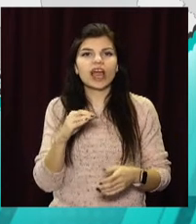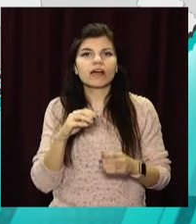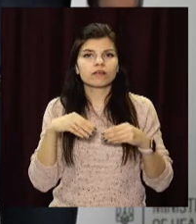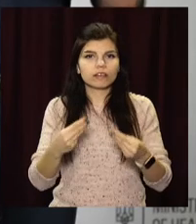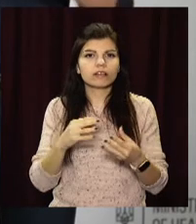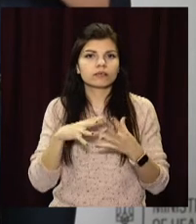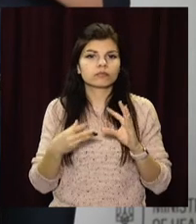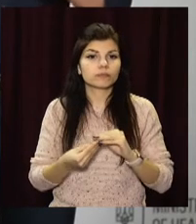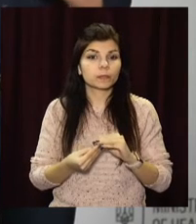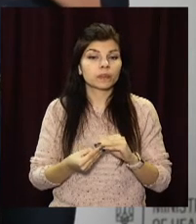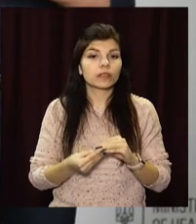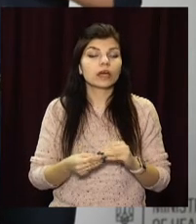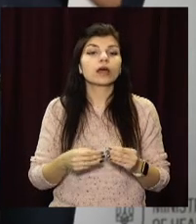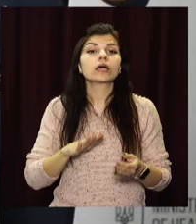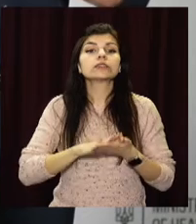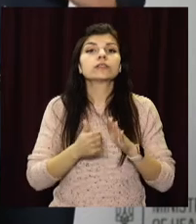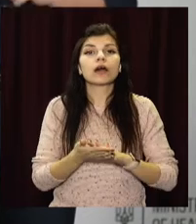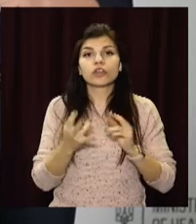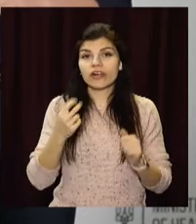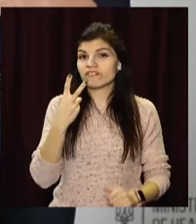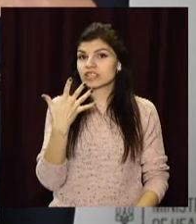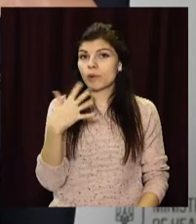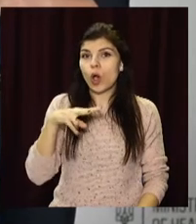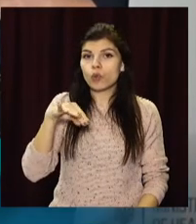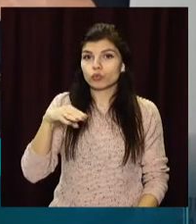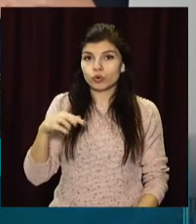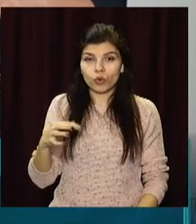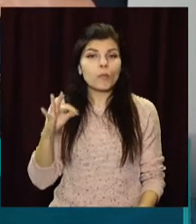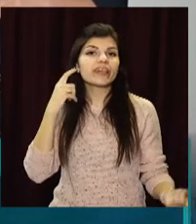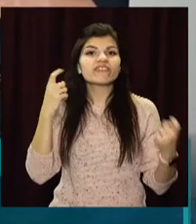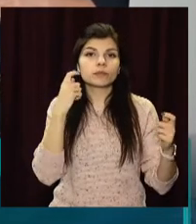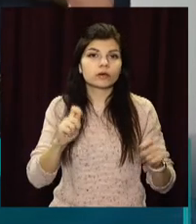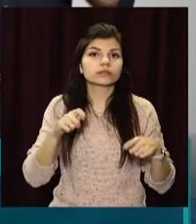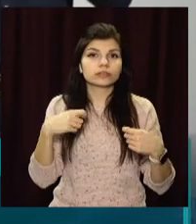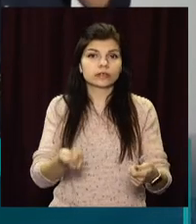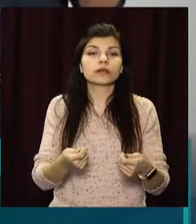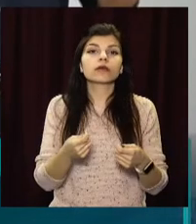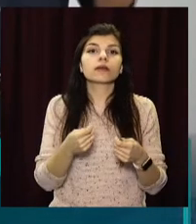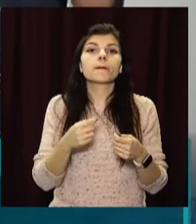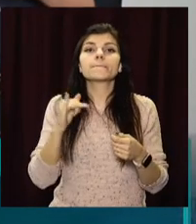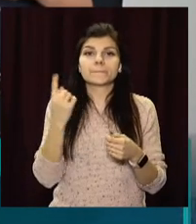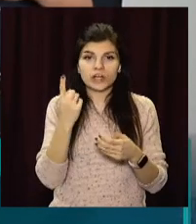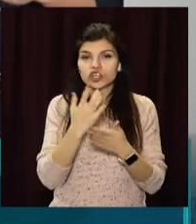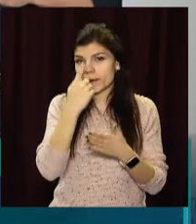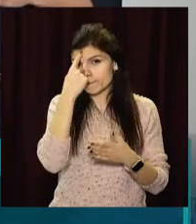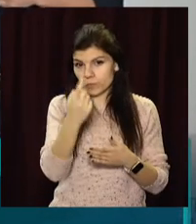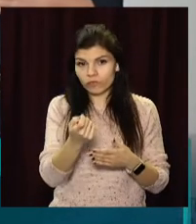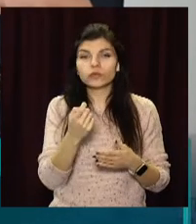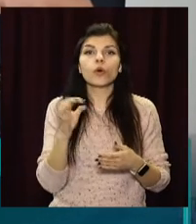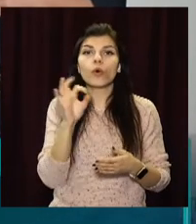Станом на 25 лютого, по інформації, надійшли і перші повідомлення